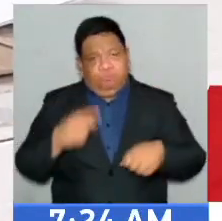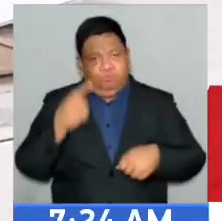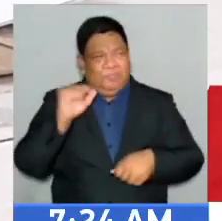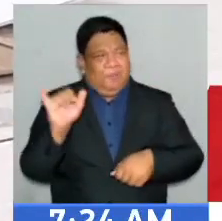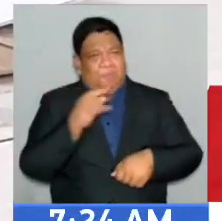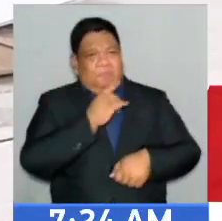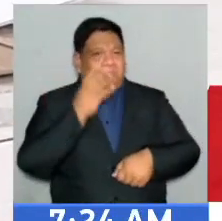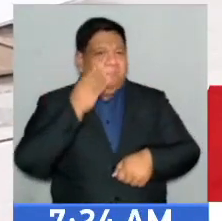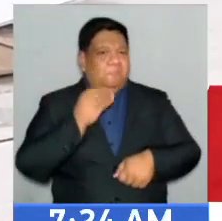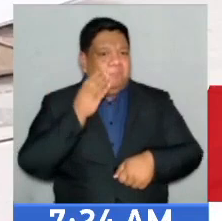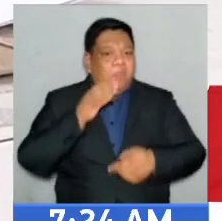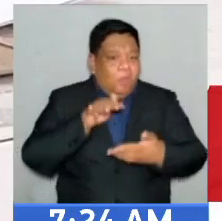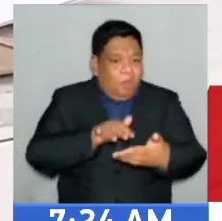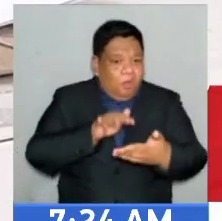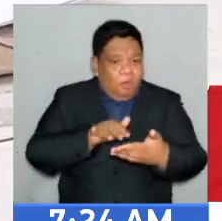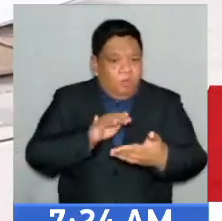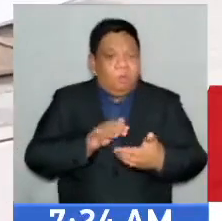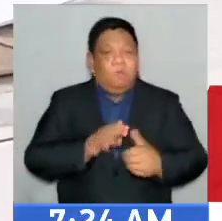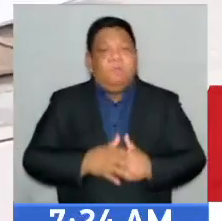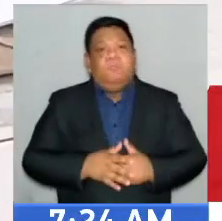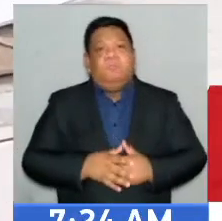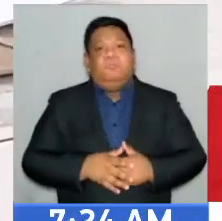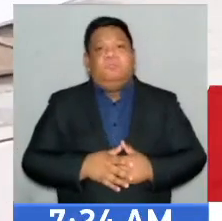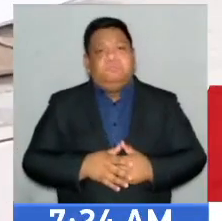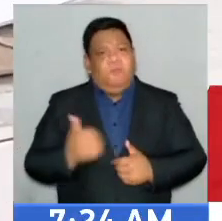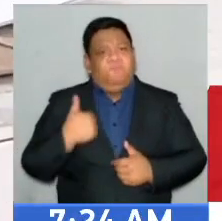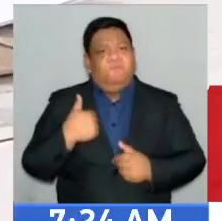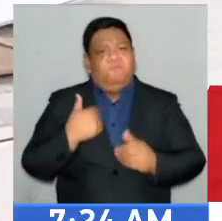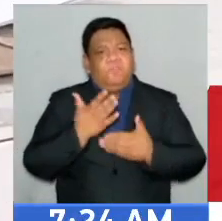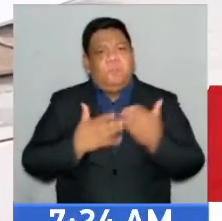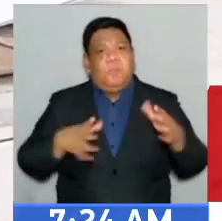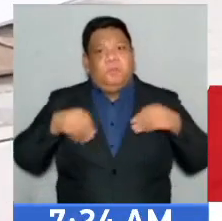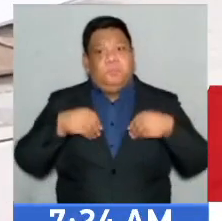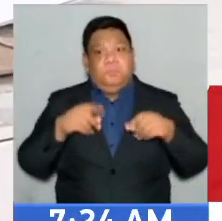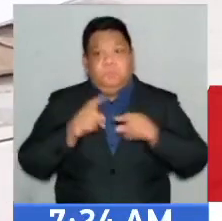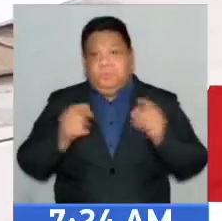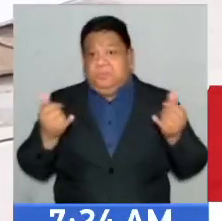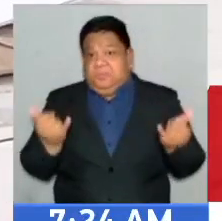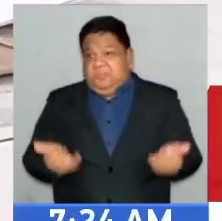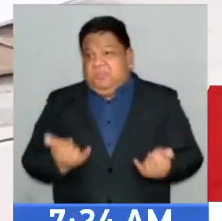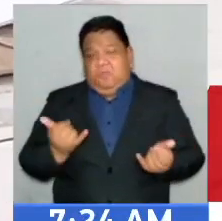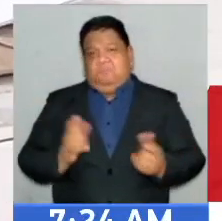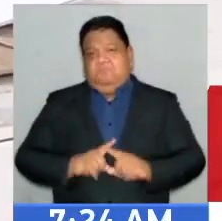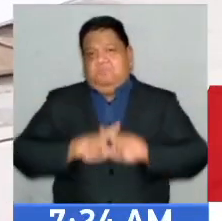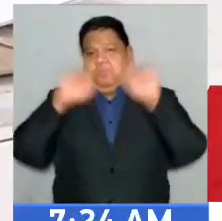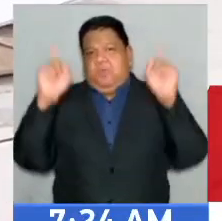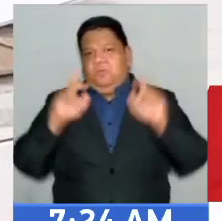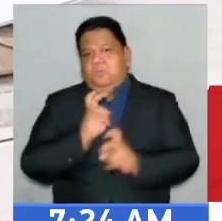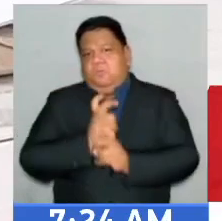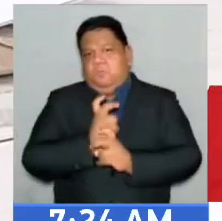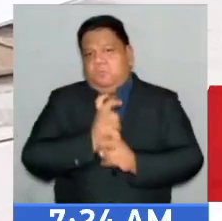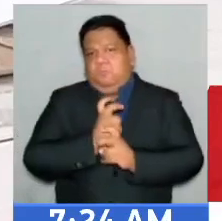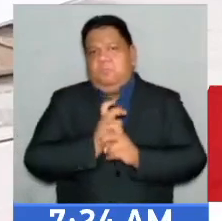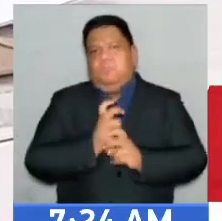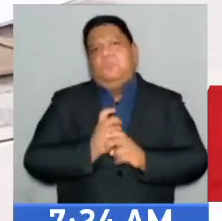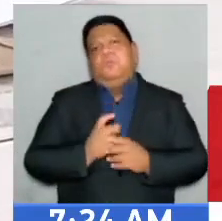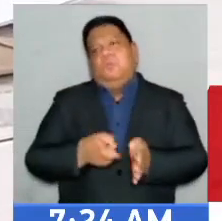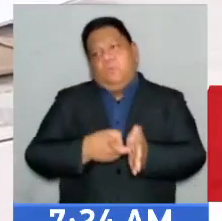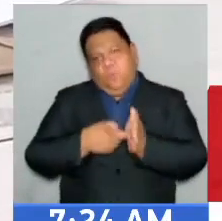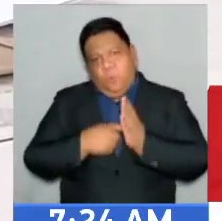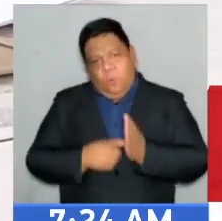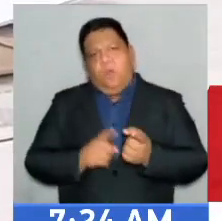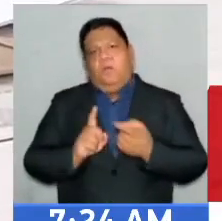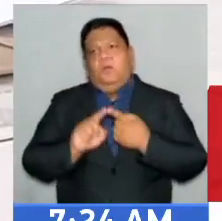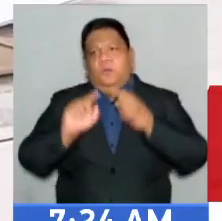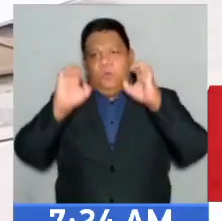May mga tumatanggap po sa amin. Unlike ngayon po, mahirap po kasi may mga educational background na po. Kailangan, may